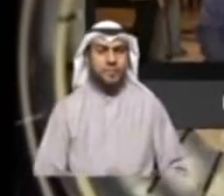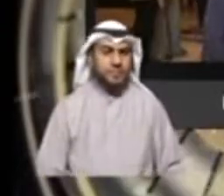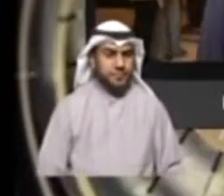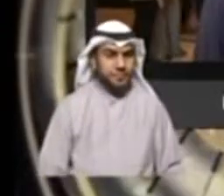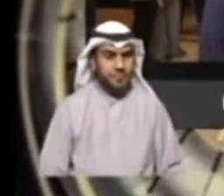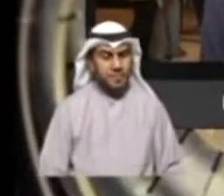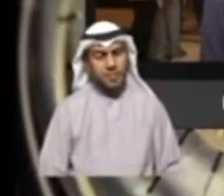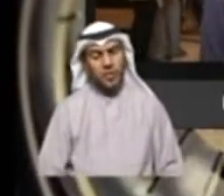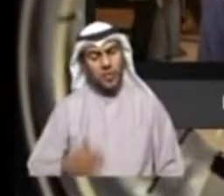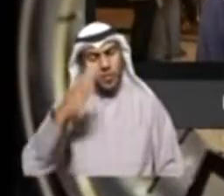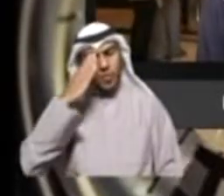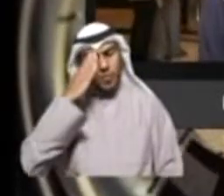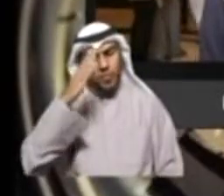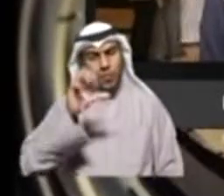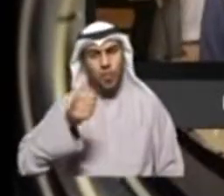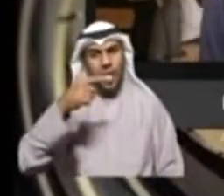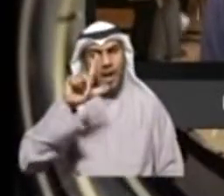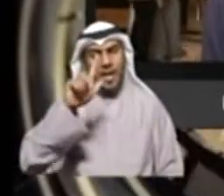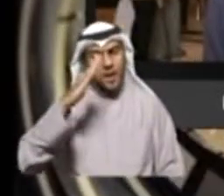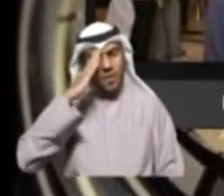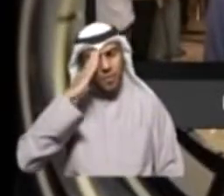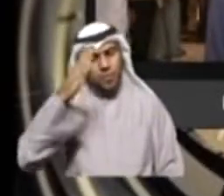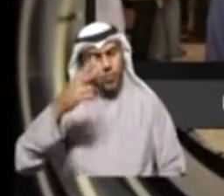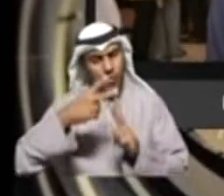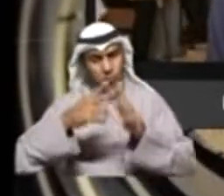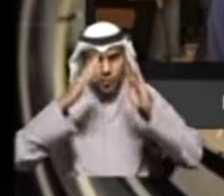شكرا للزميل وائل حويدر متواجد في فندق